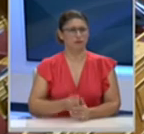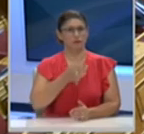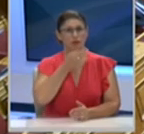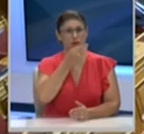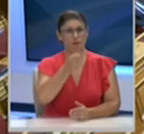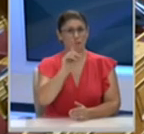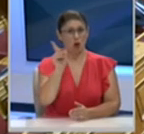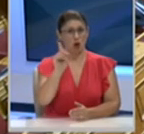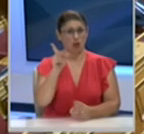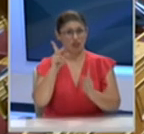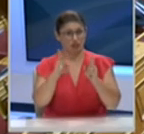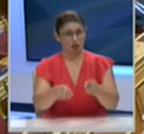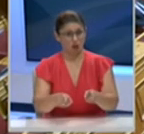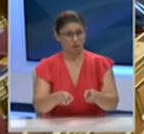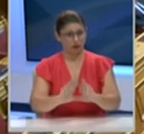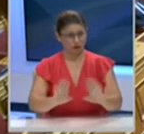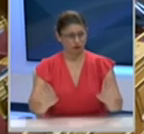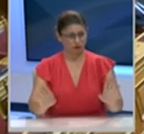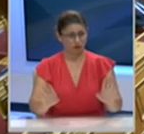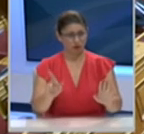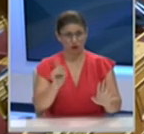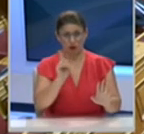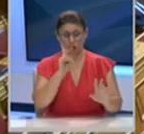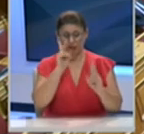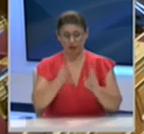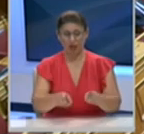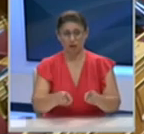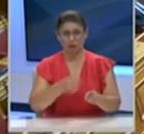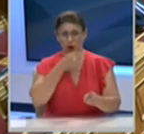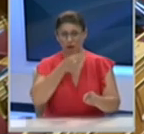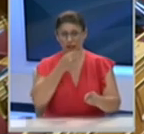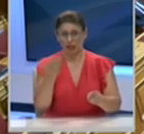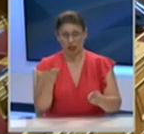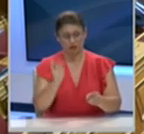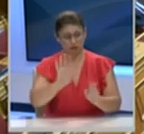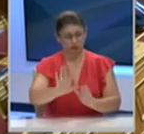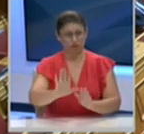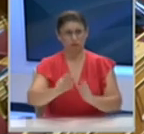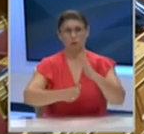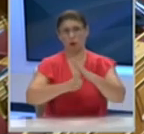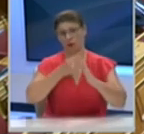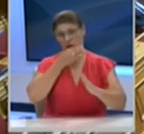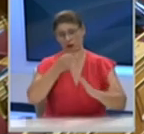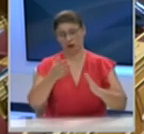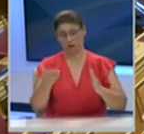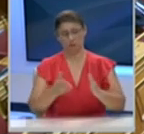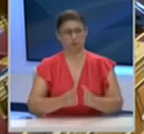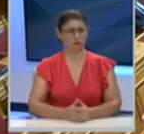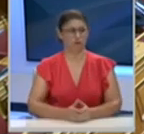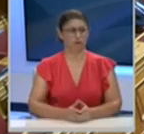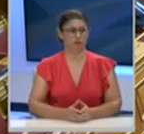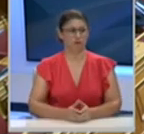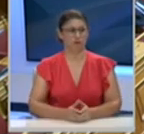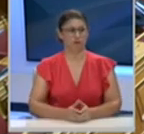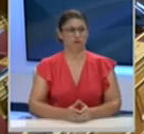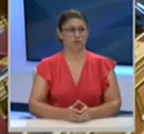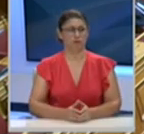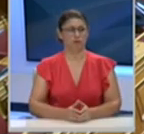Είπαμε όχι διακοπές. Όχι διακοπές. Παρακαλώ. Κύριε